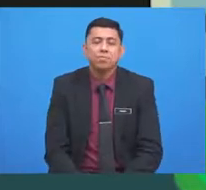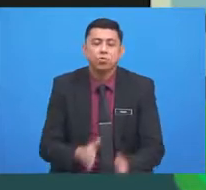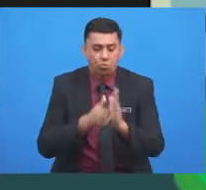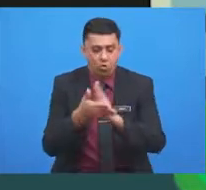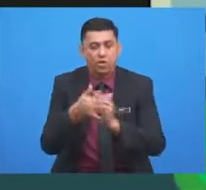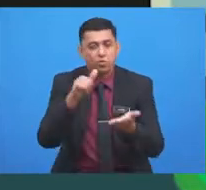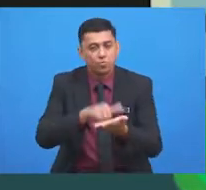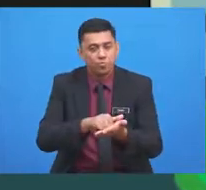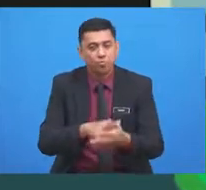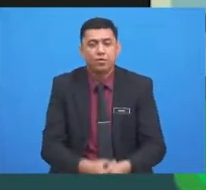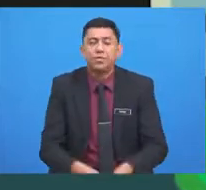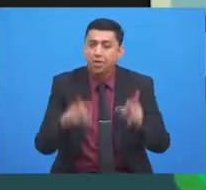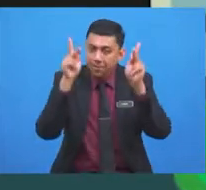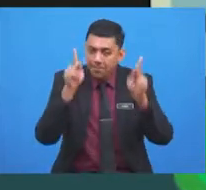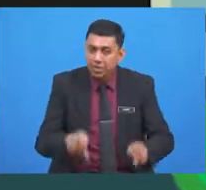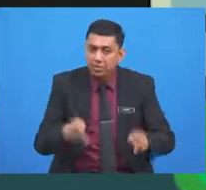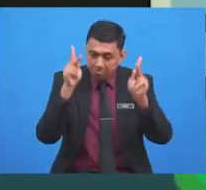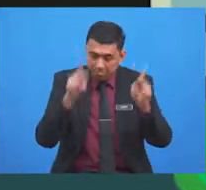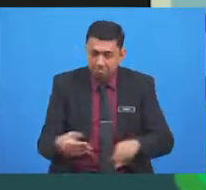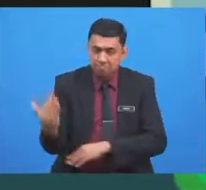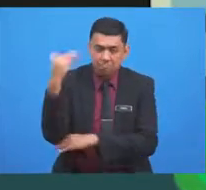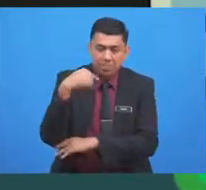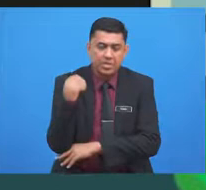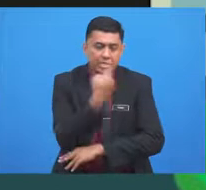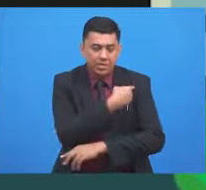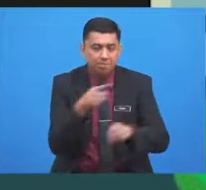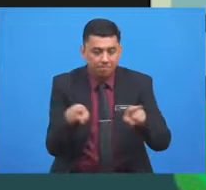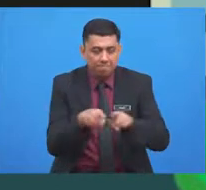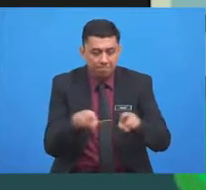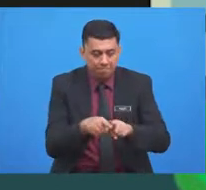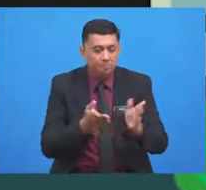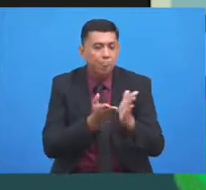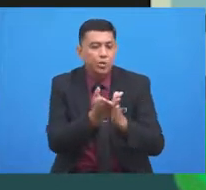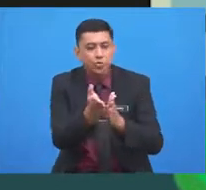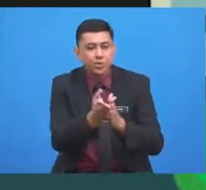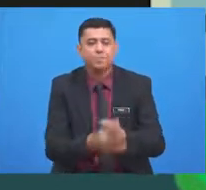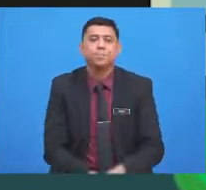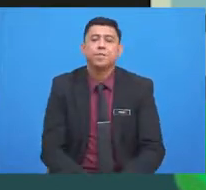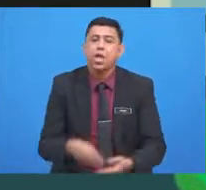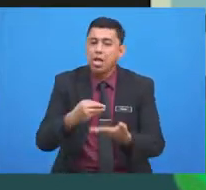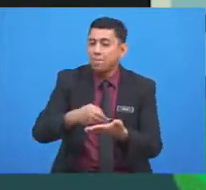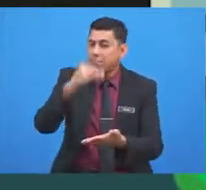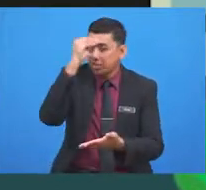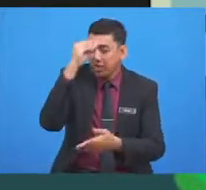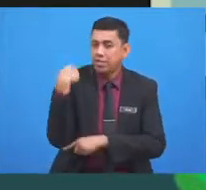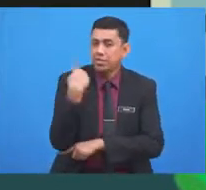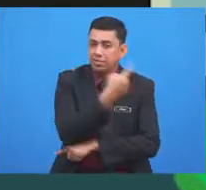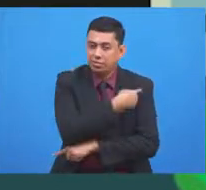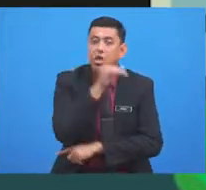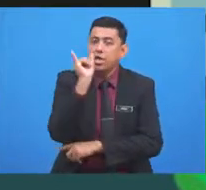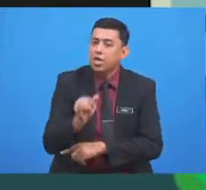itu, pelajar-pelajar, mari kita sama-sama meneruskan pembelajaran kita